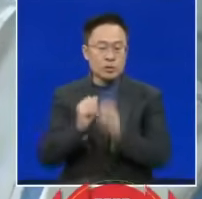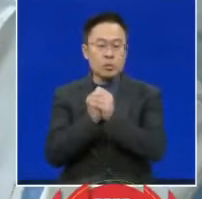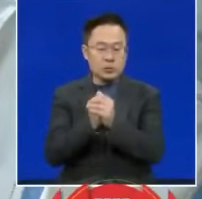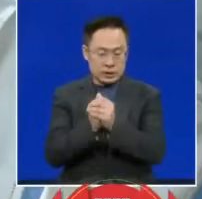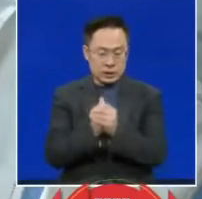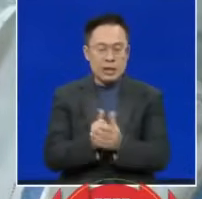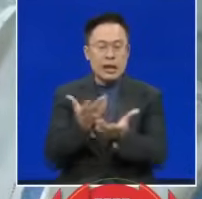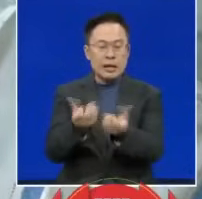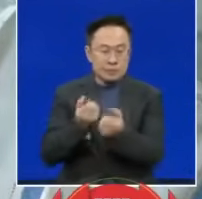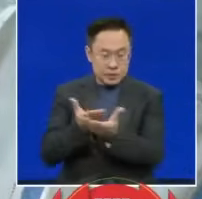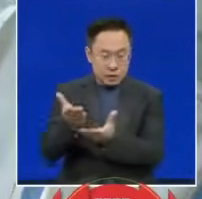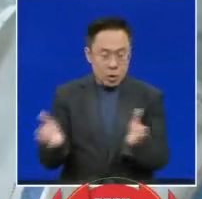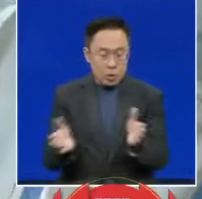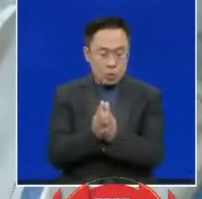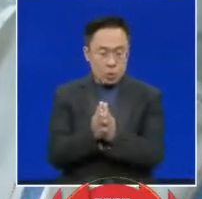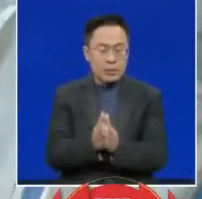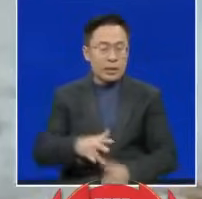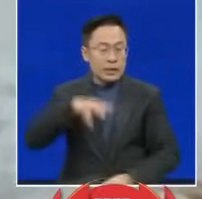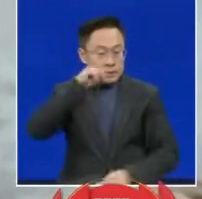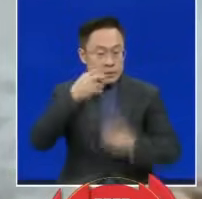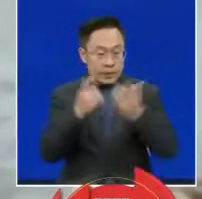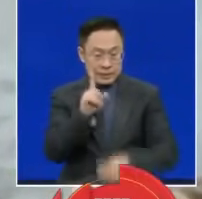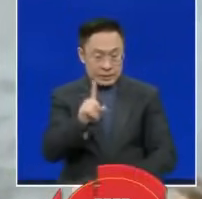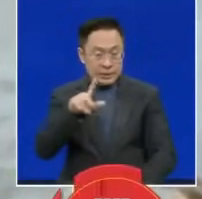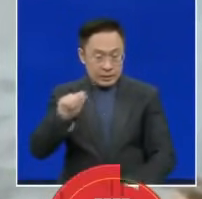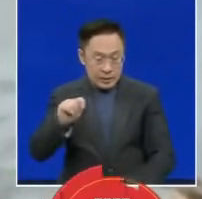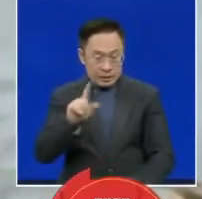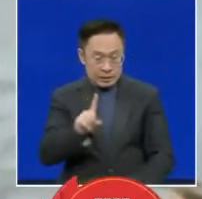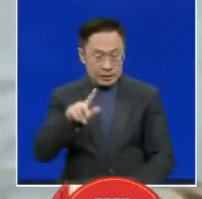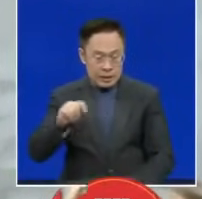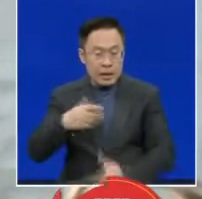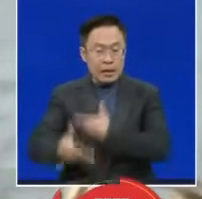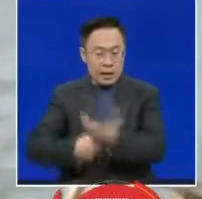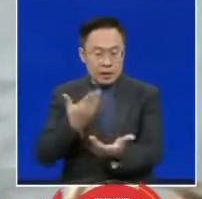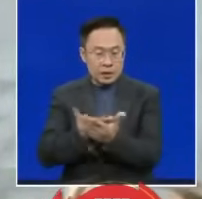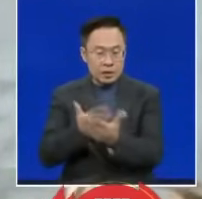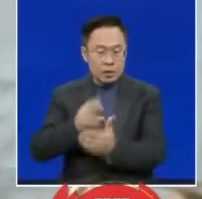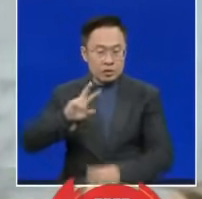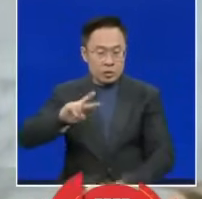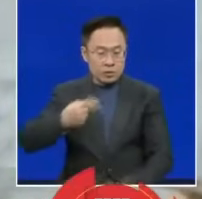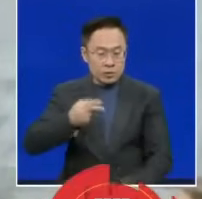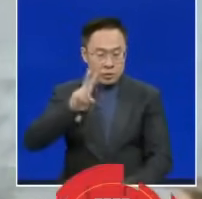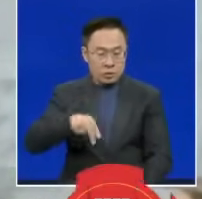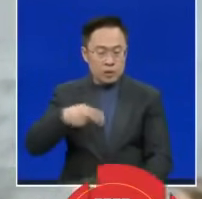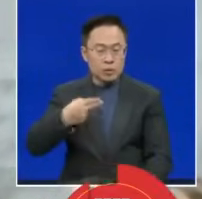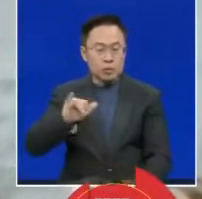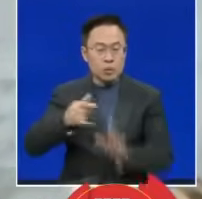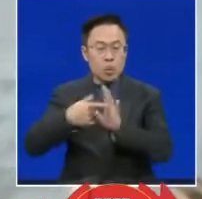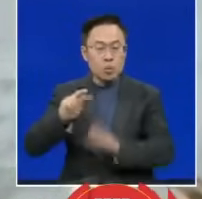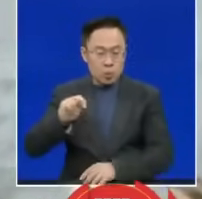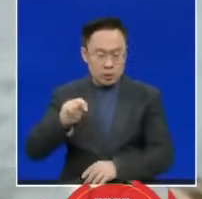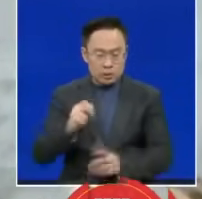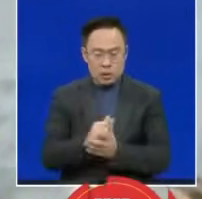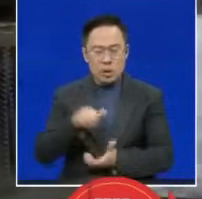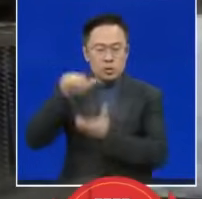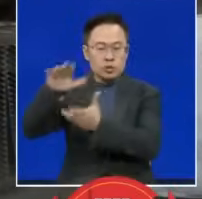เนี่ยอยู่ที่22,000หยวนต่อตันแสดงว่าเขาก็บอกว่าแสดงว่าการค้าขายใช้เงินสกุลจีนมันก็น่าจะมีการเชื่อมโยงว่าสุด